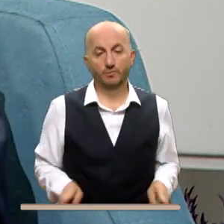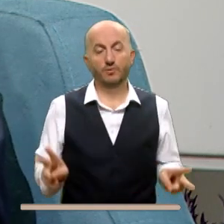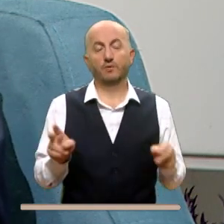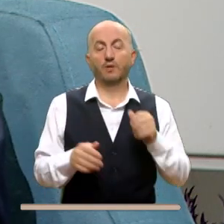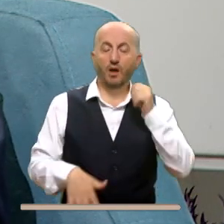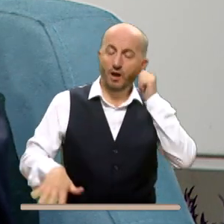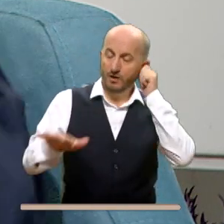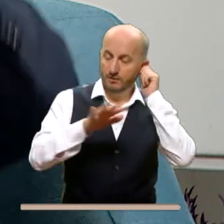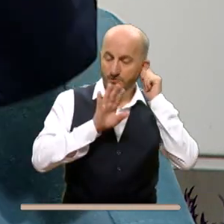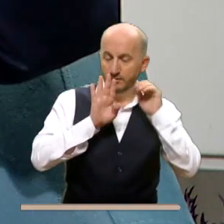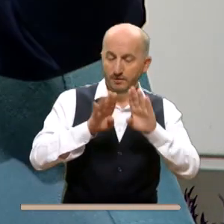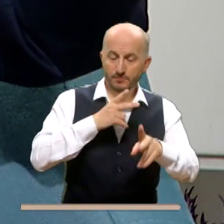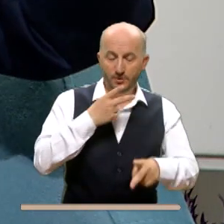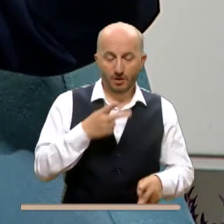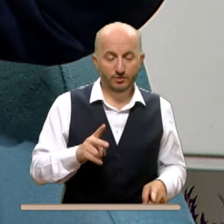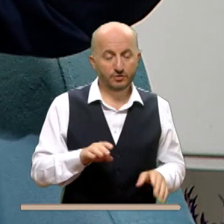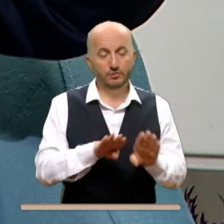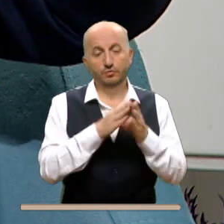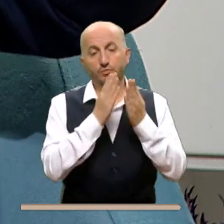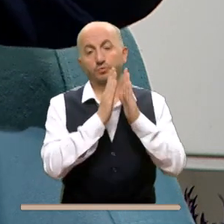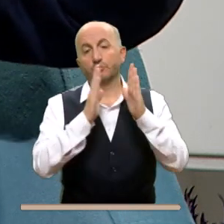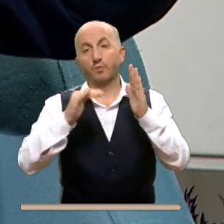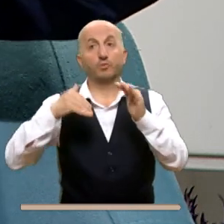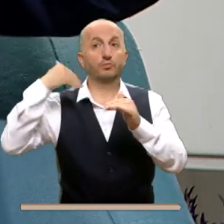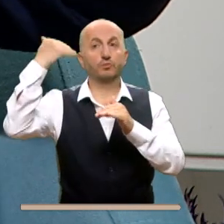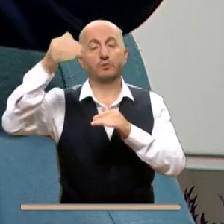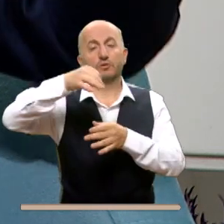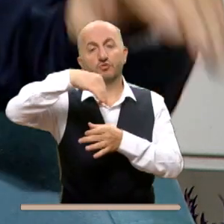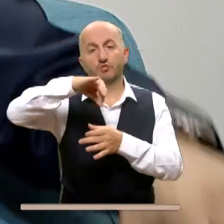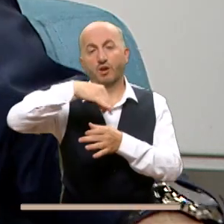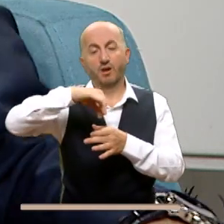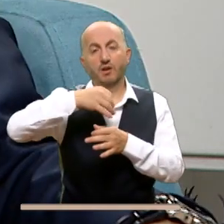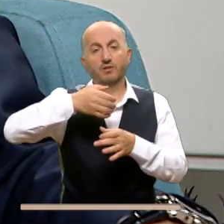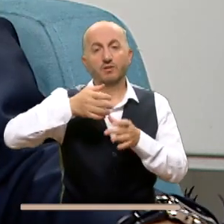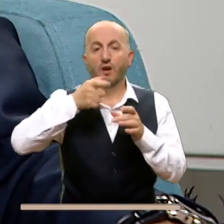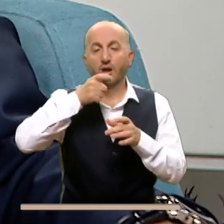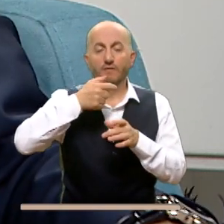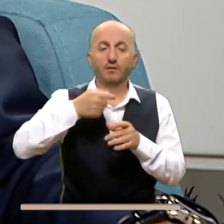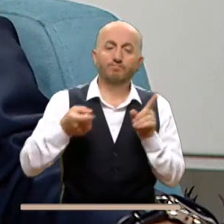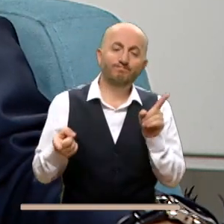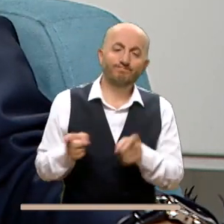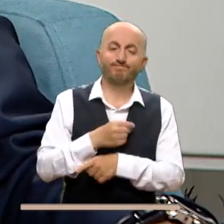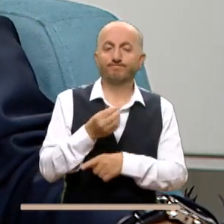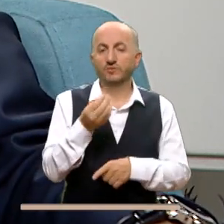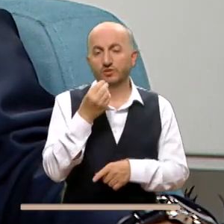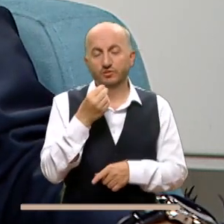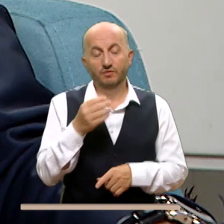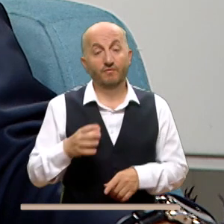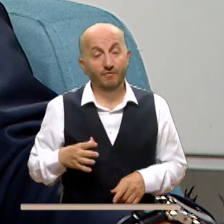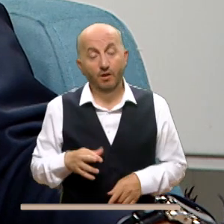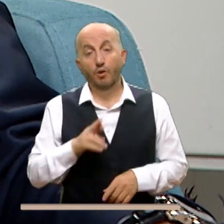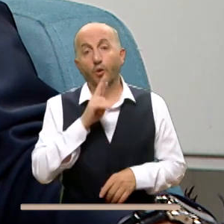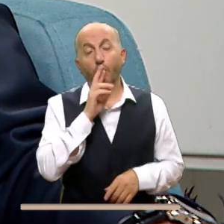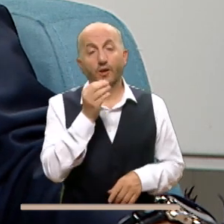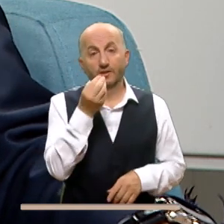açık. Herkese açık. Kütüphanenin evet, üst katında kütüphane. Kafeterya, çay ve çeşitli efendim imkanlar var. Öğle